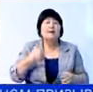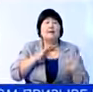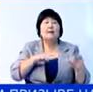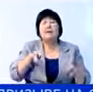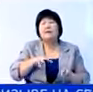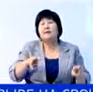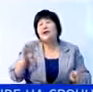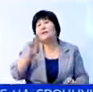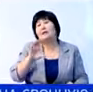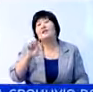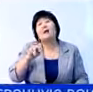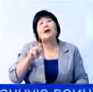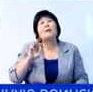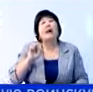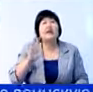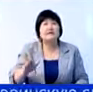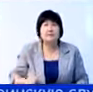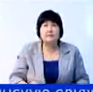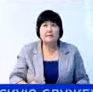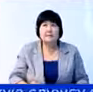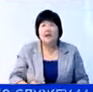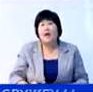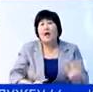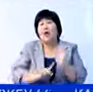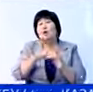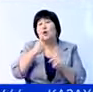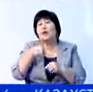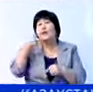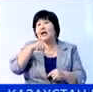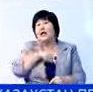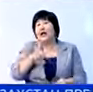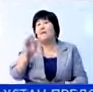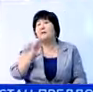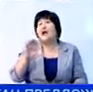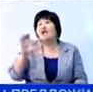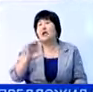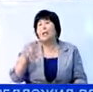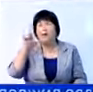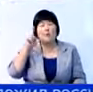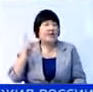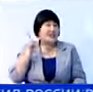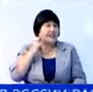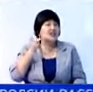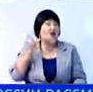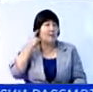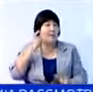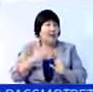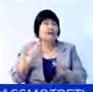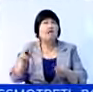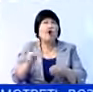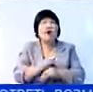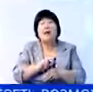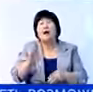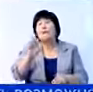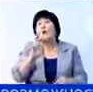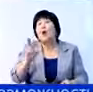страны Бердыбек Сапарбаев. Истоки главных черт в характере Бердыбека Сапарбаева – умение слышать и понимать. В его воспитании